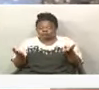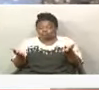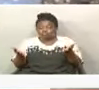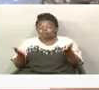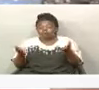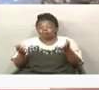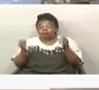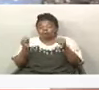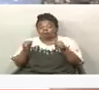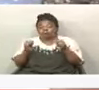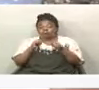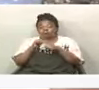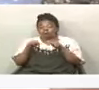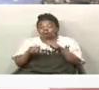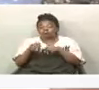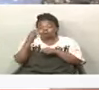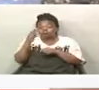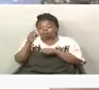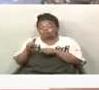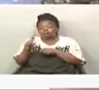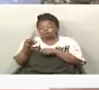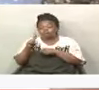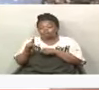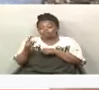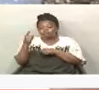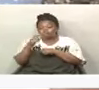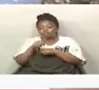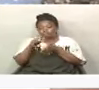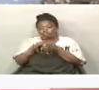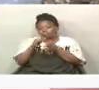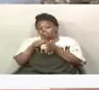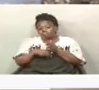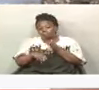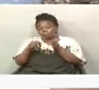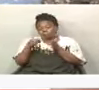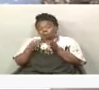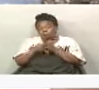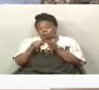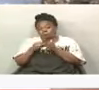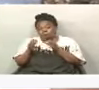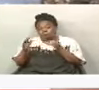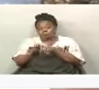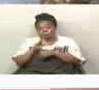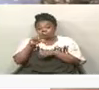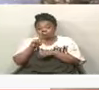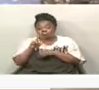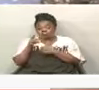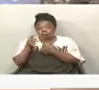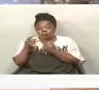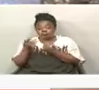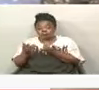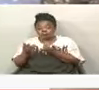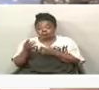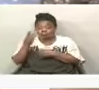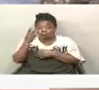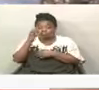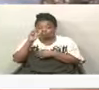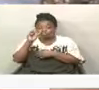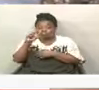kamansho kisobola okukola lita 5 olunaku kigeza oba mu sente kidomola kiramba tukigula emitwalo